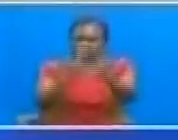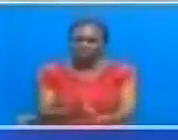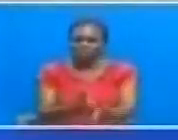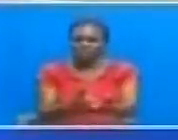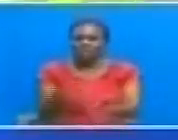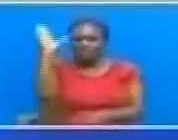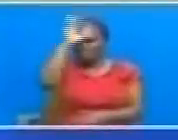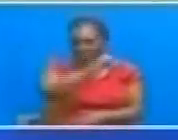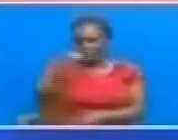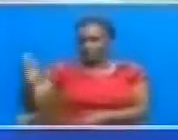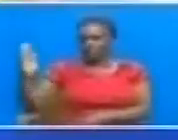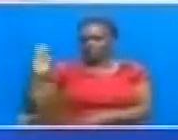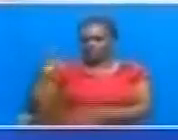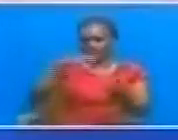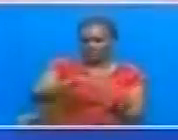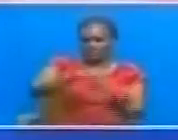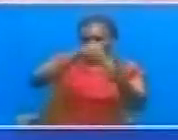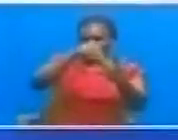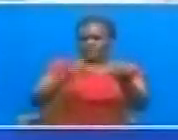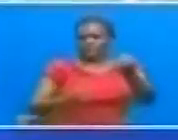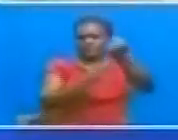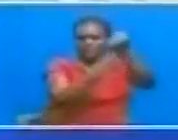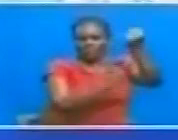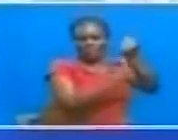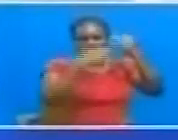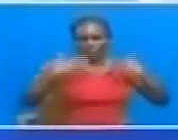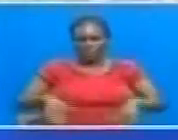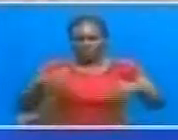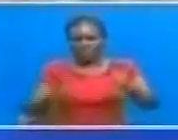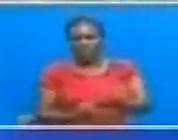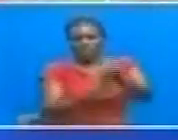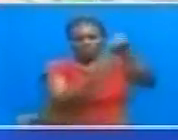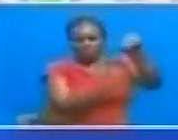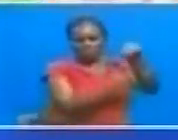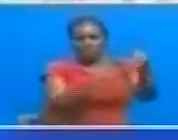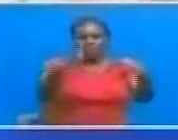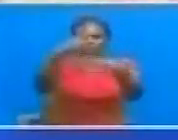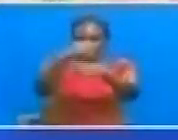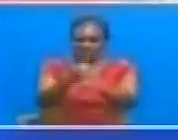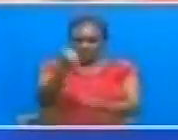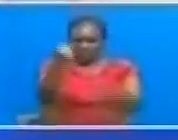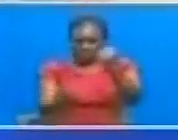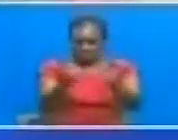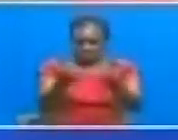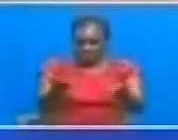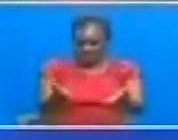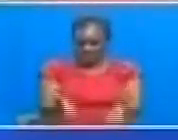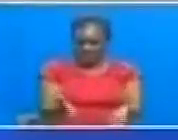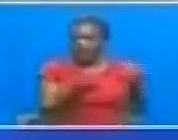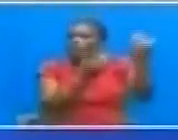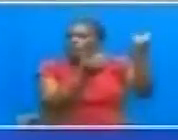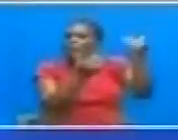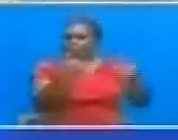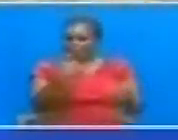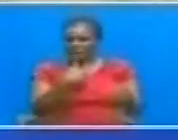na ukosefu wa usalama haswa kwa mashabiki. Wadhamini, washiriki wa mashindano ya magari na washikadau kwa sasa wana matumaini